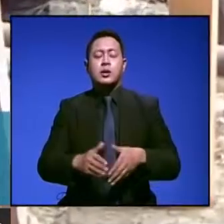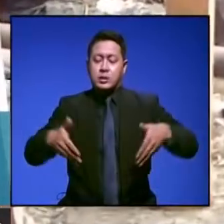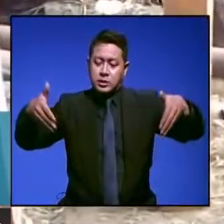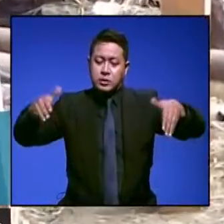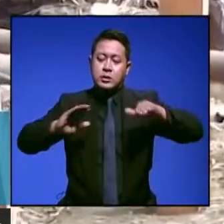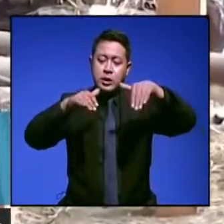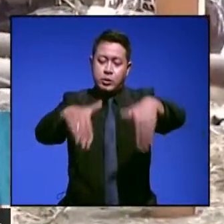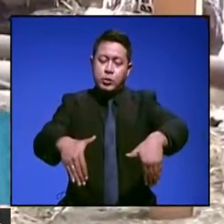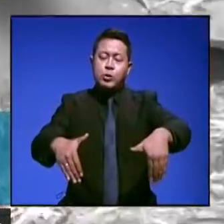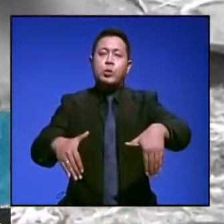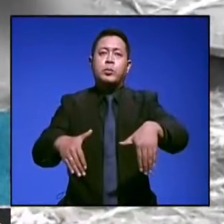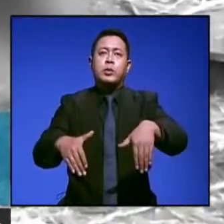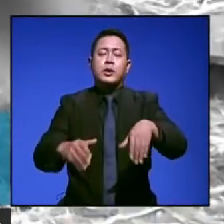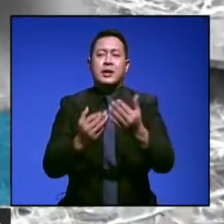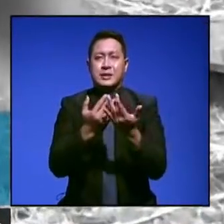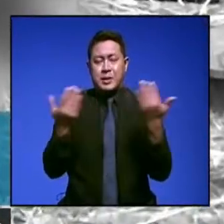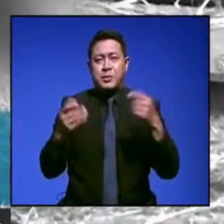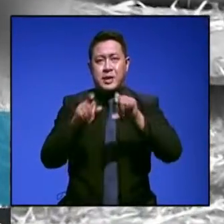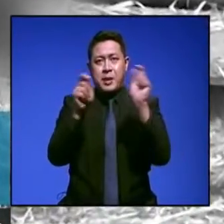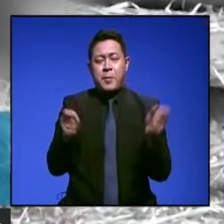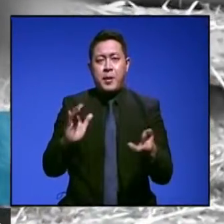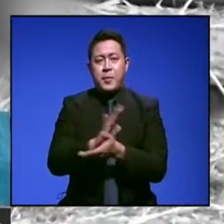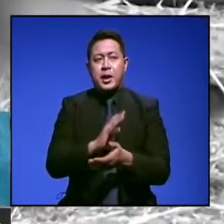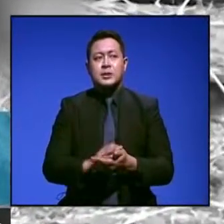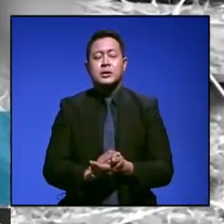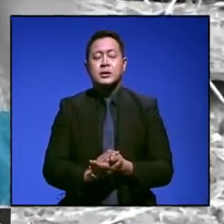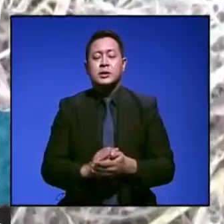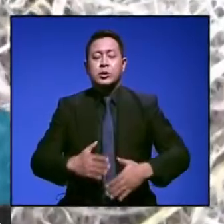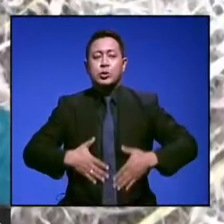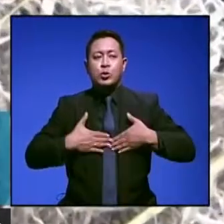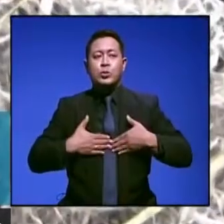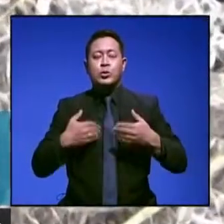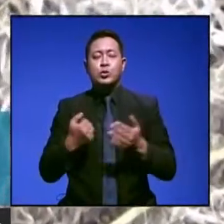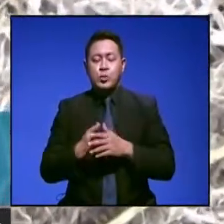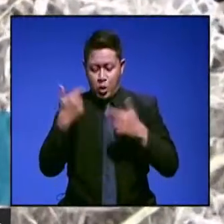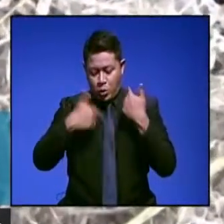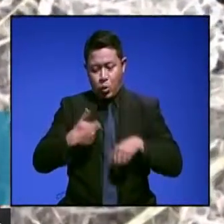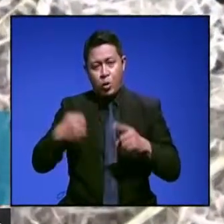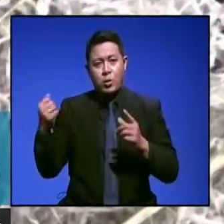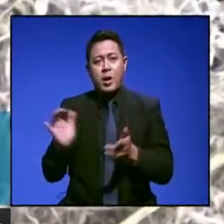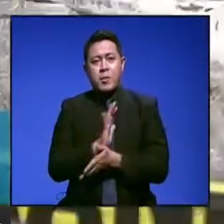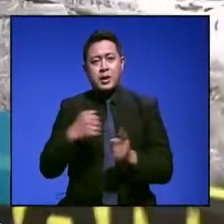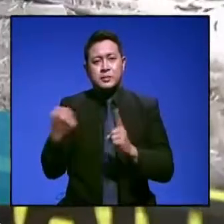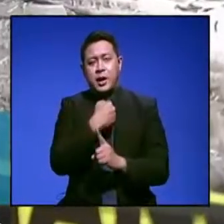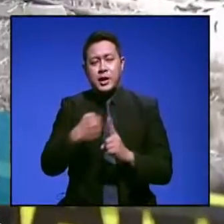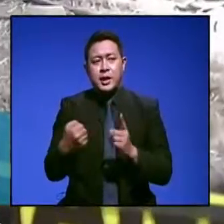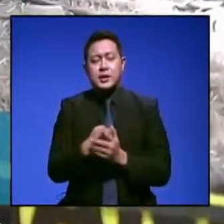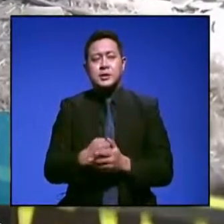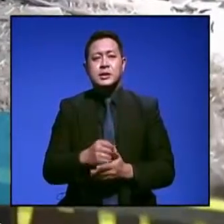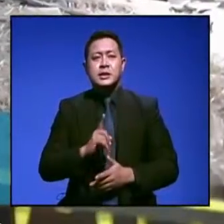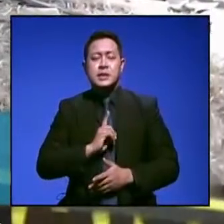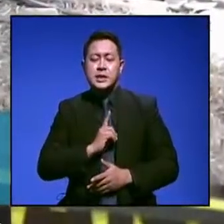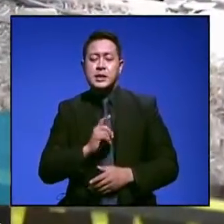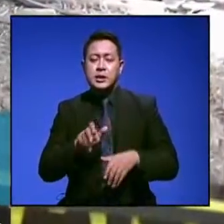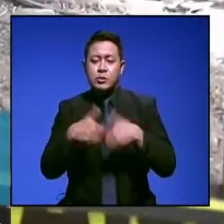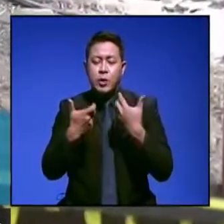kandang sapi milik pria berinisial KD. Di tubuh korban ditemukan sejumlah luka bekas penganiayaan. Identitas korban terungkap